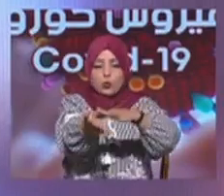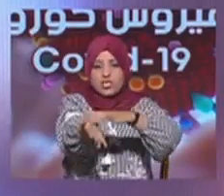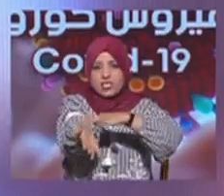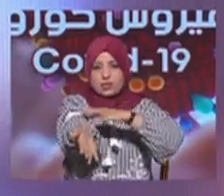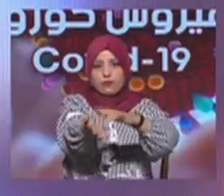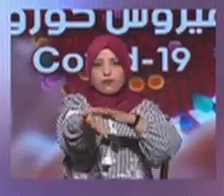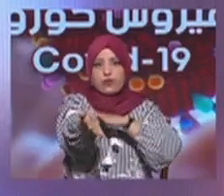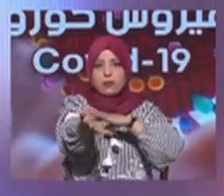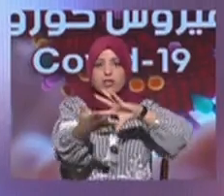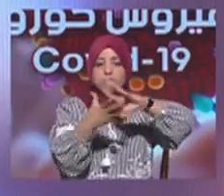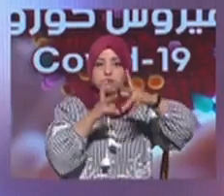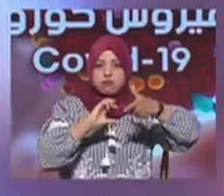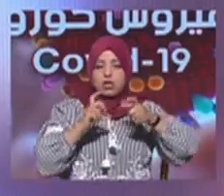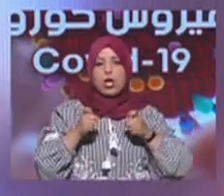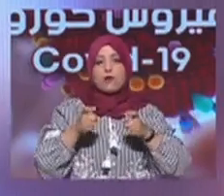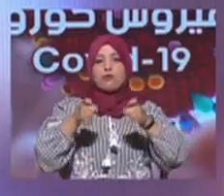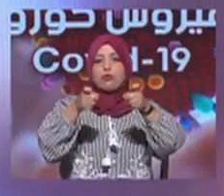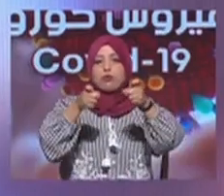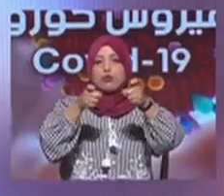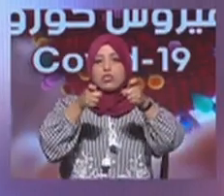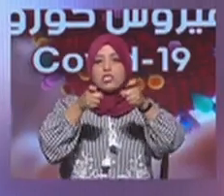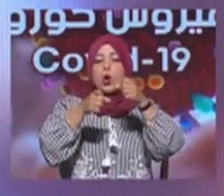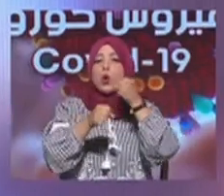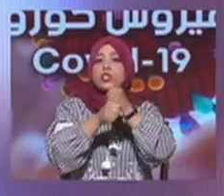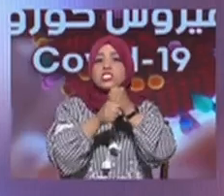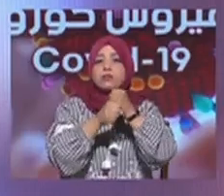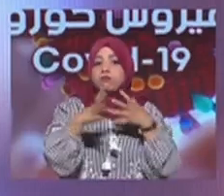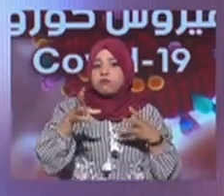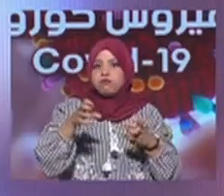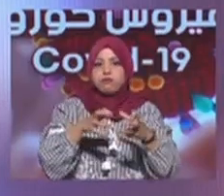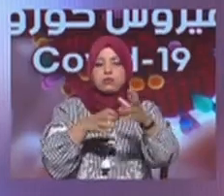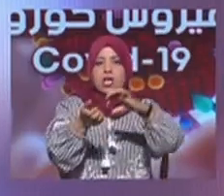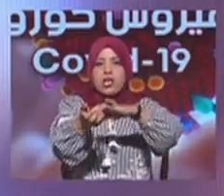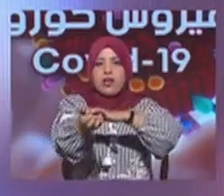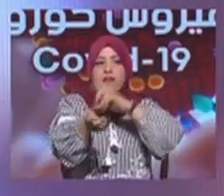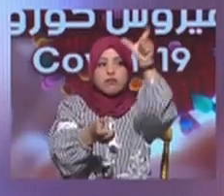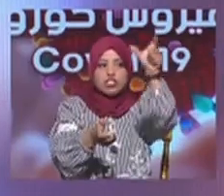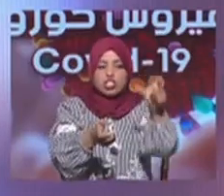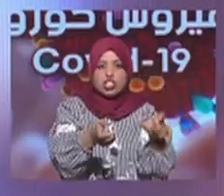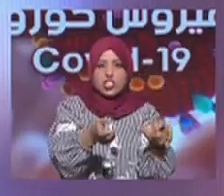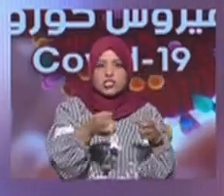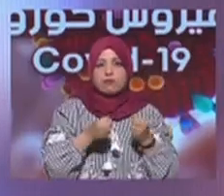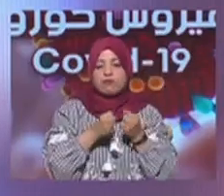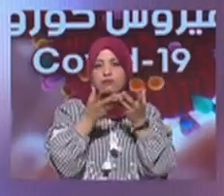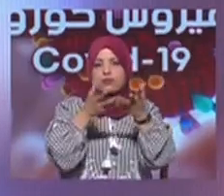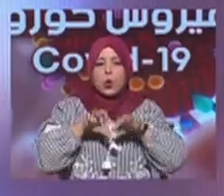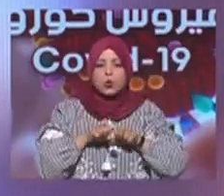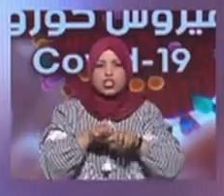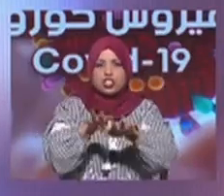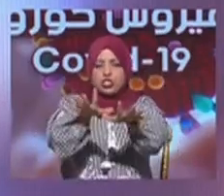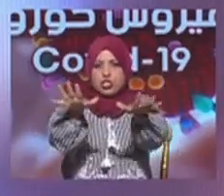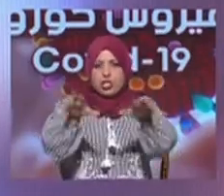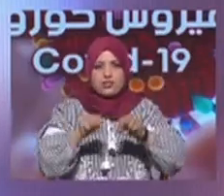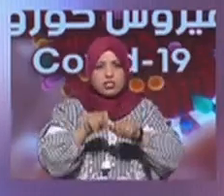دو فونكسيونيل باش يعملوا وظائف معينه، وفما دي بروتيين دو ستركتور معناتها لي بروتيين اللي باش